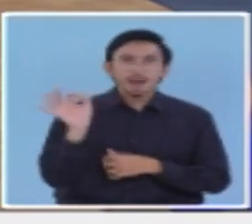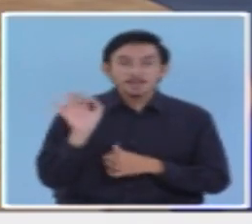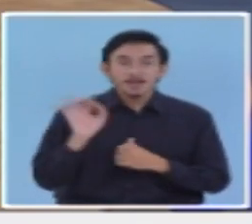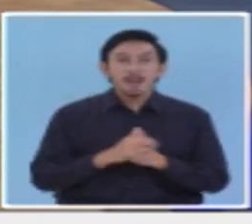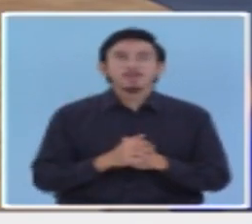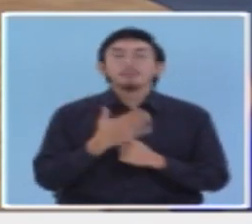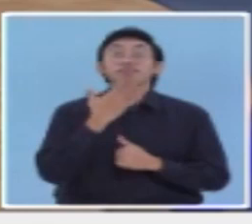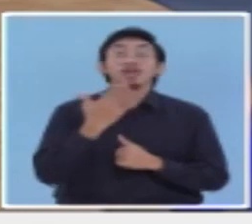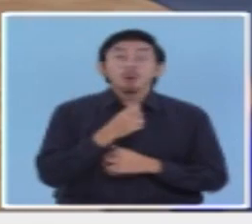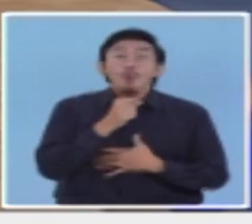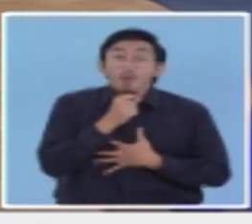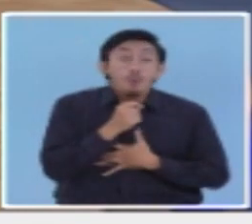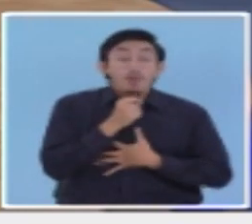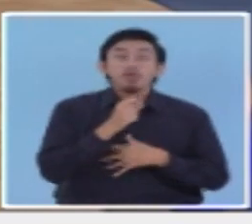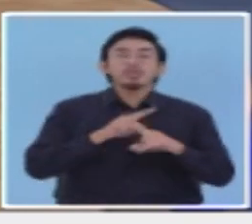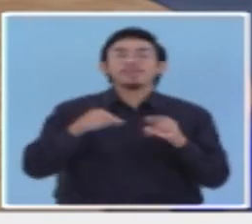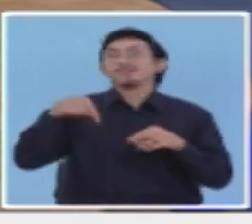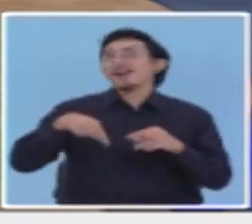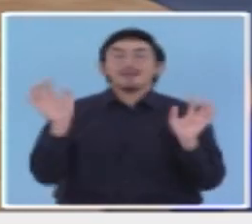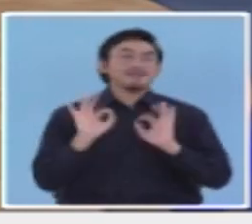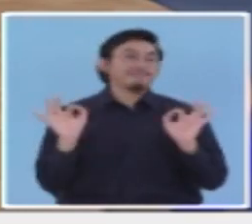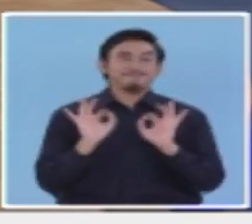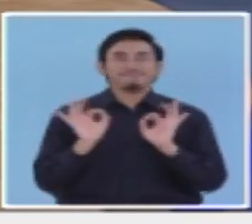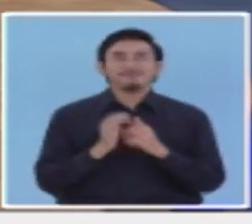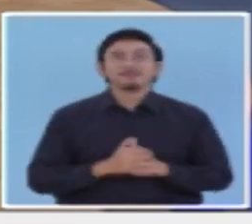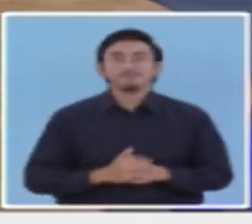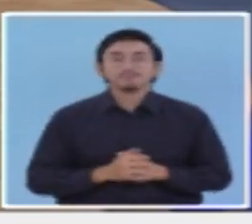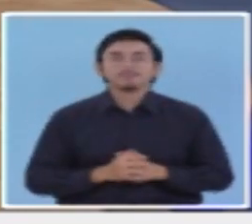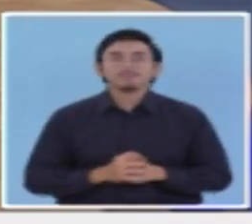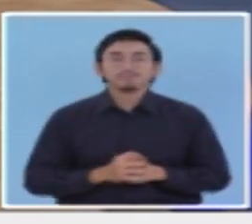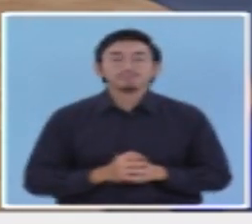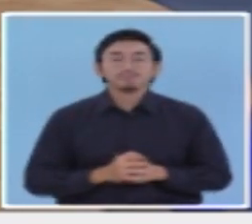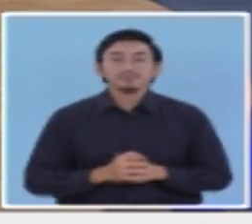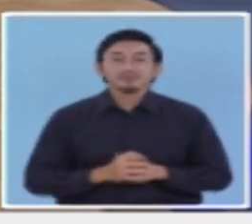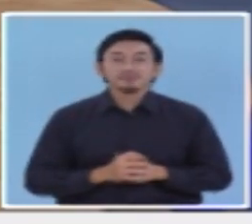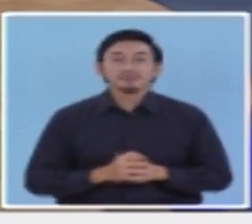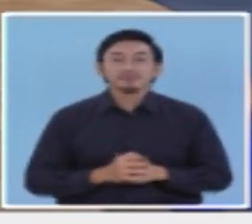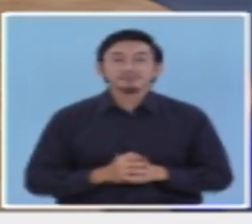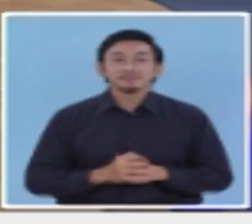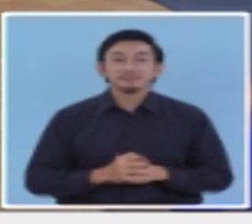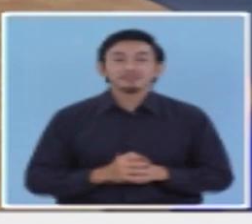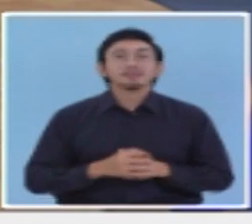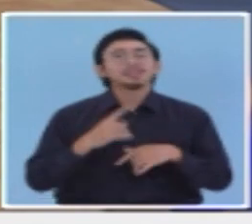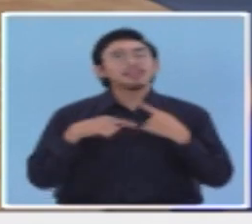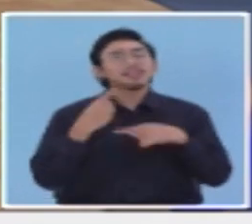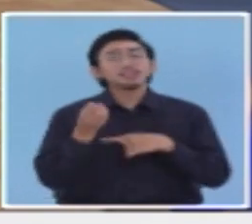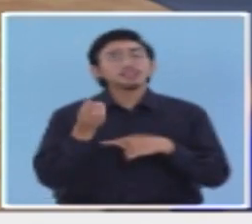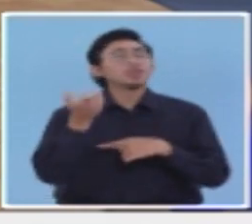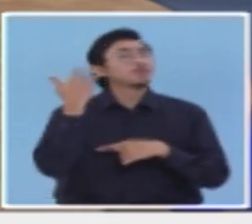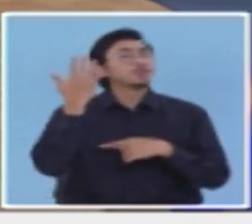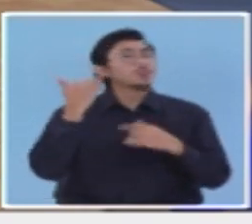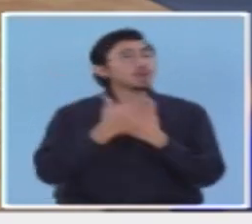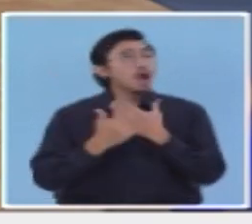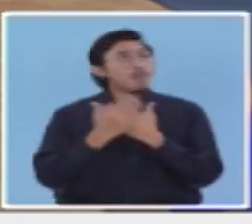saya. Oke. Baik, Mbak Cinta boleh berbagi kisah kepada kami selama perawatan 18 hari, bagaimana